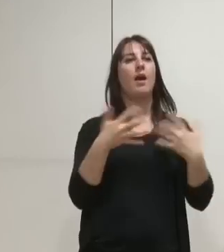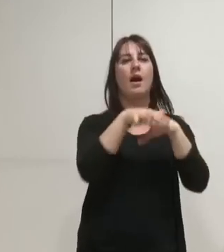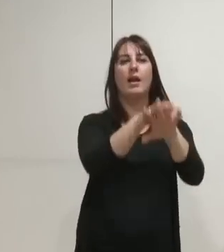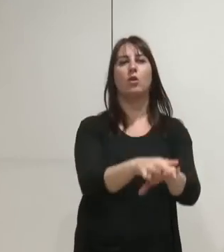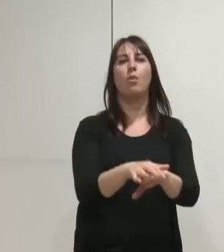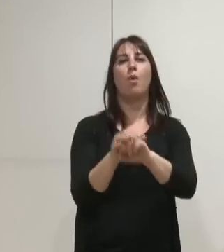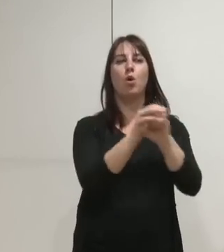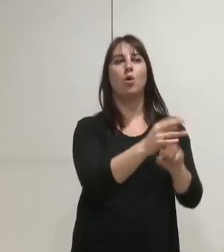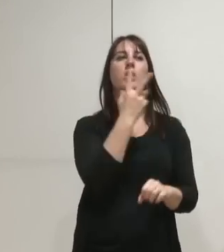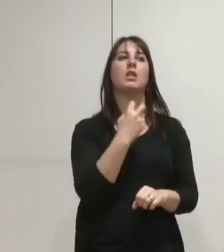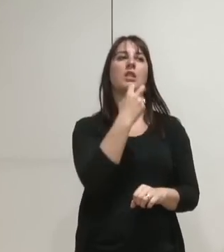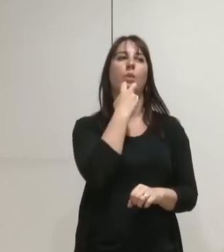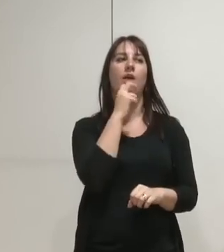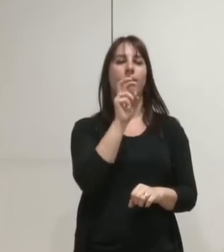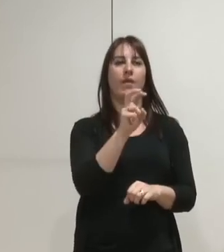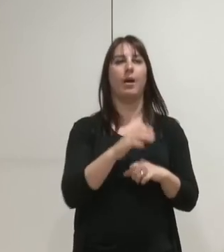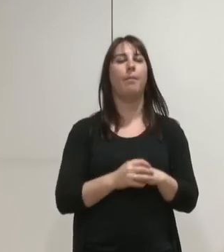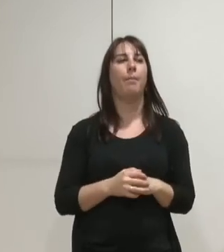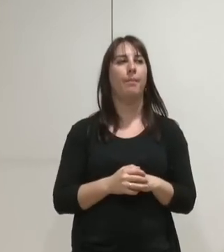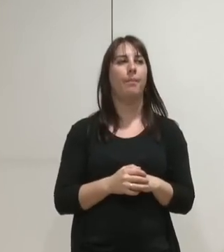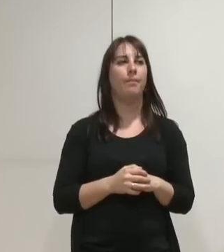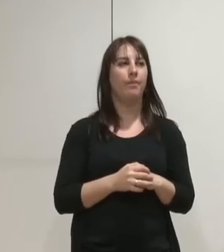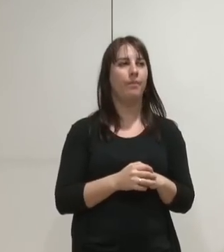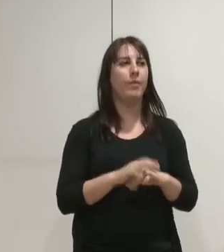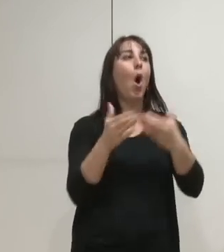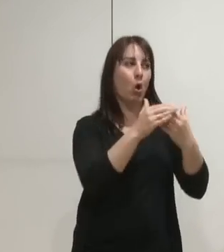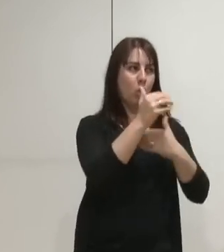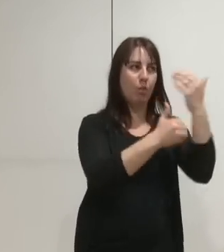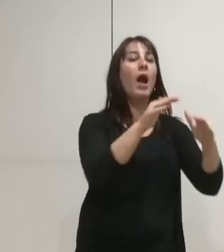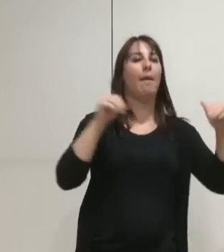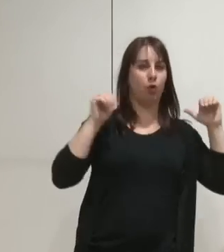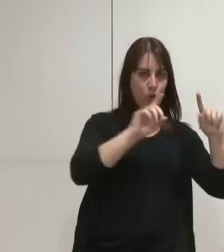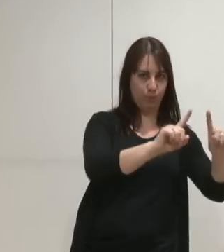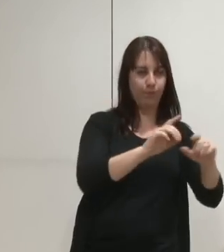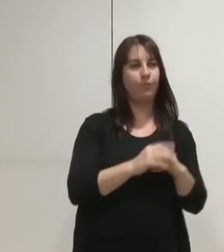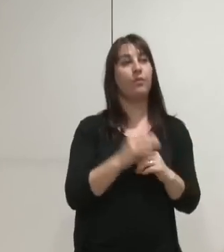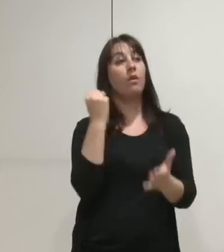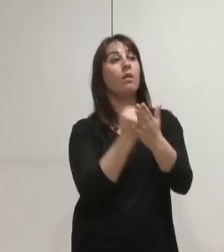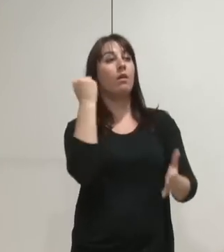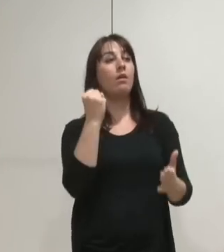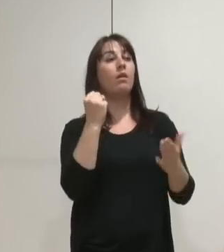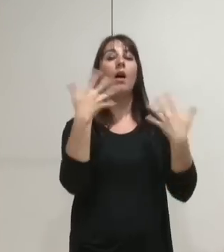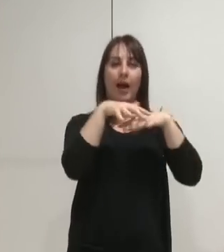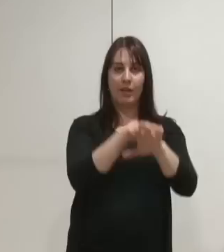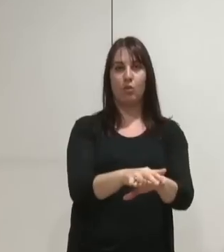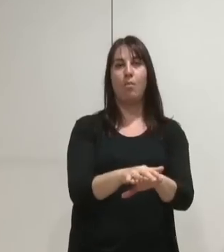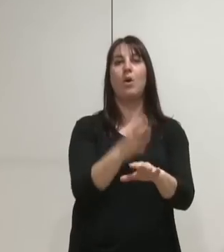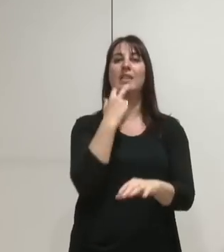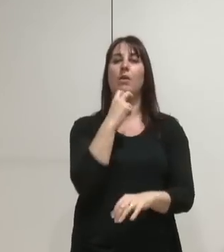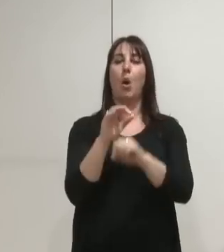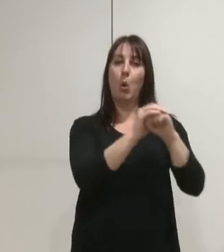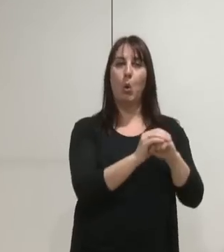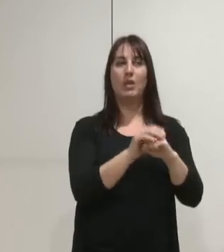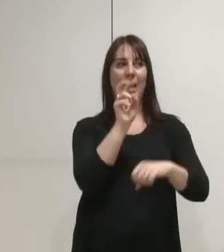citoyen abstention du rassemblement de la de gauche et de progrès et vote pour du rassemblement citoyens de la gauche et les écologistes cette